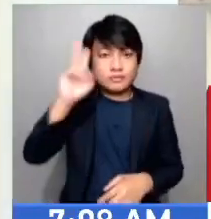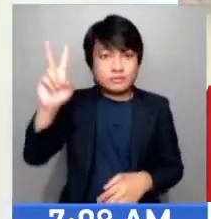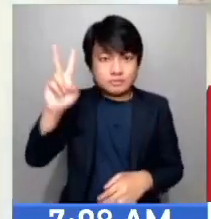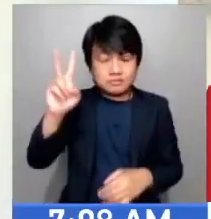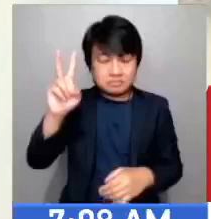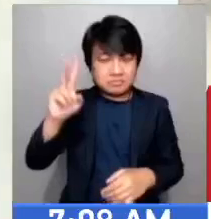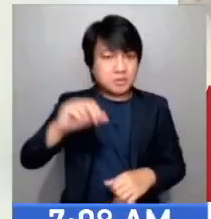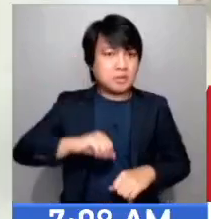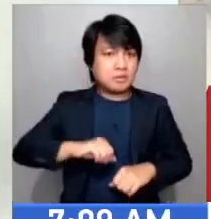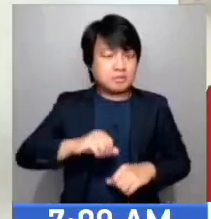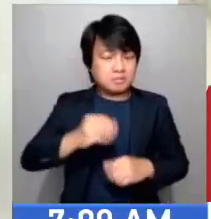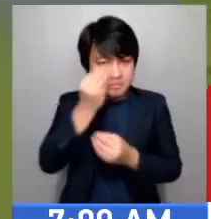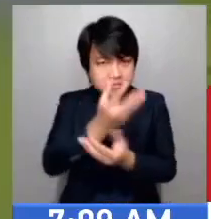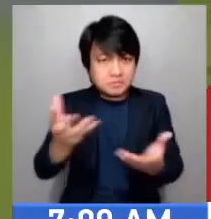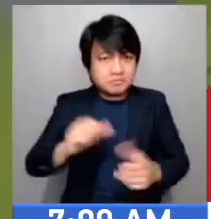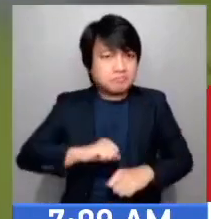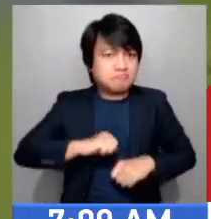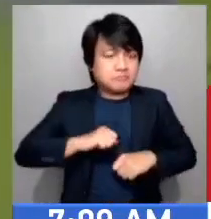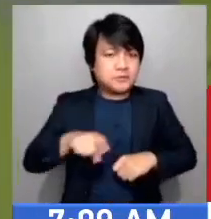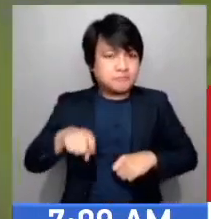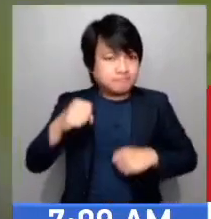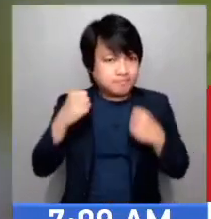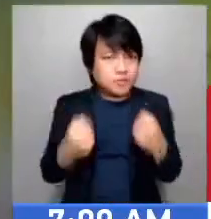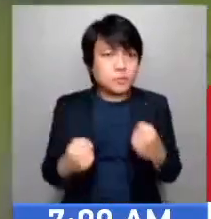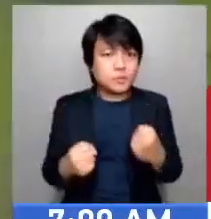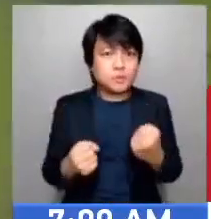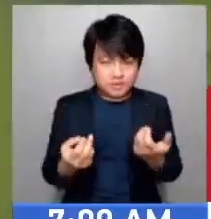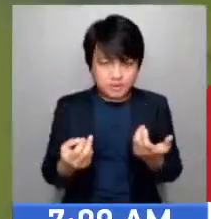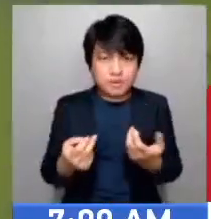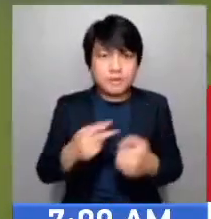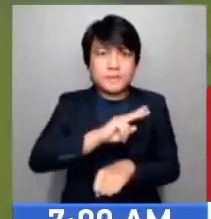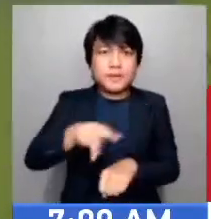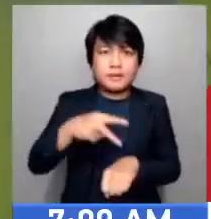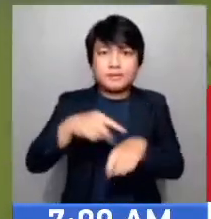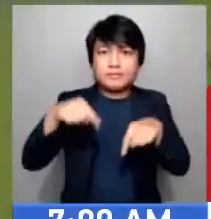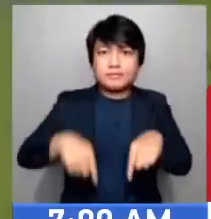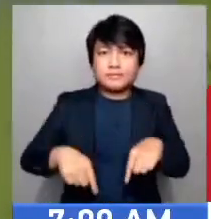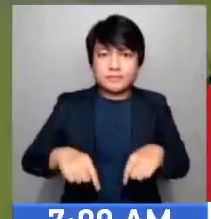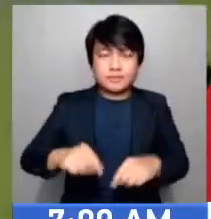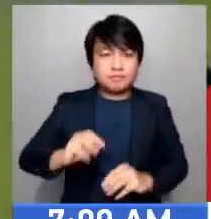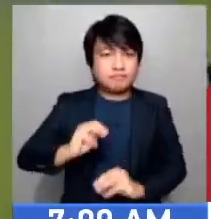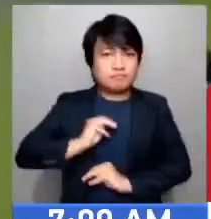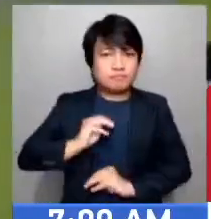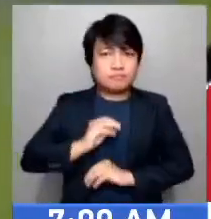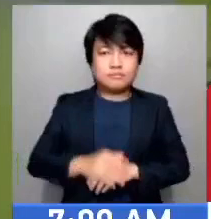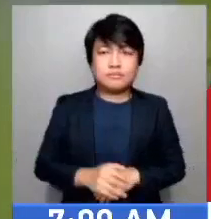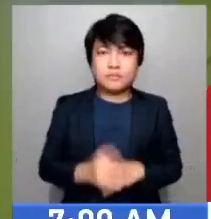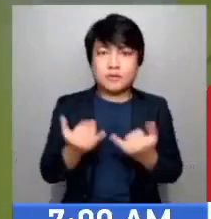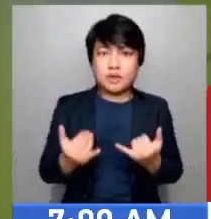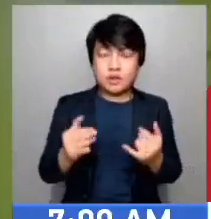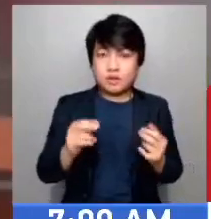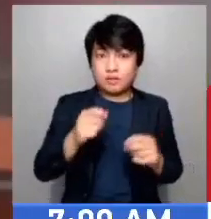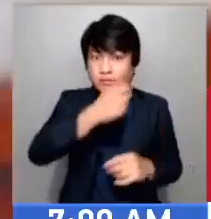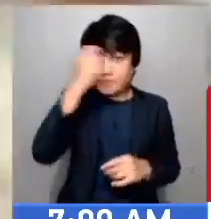bansa. May payo rin siya sa mga kadeteng nagsipagtapos, ngayong magsisilbi na sila sa militar.